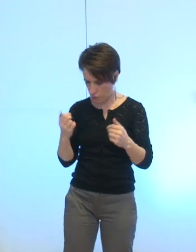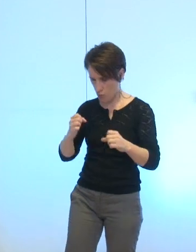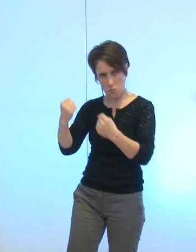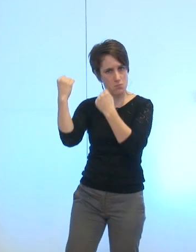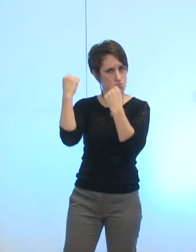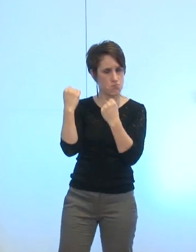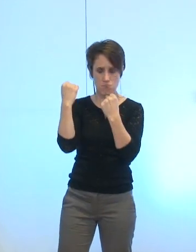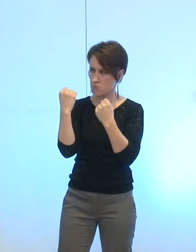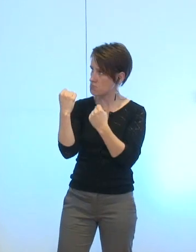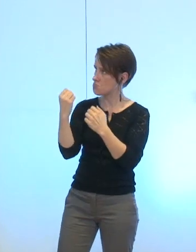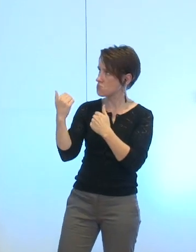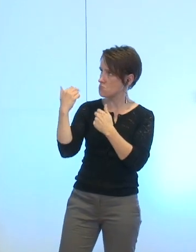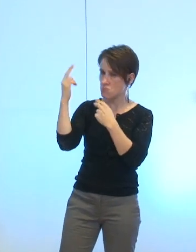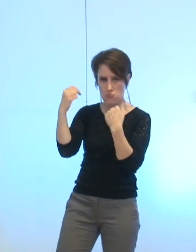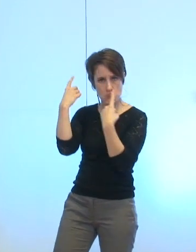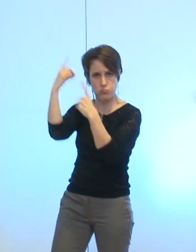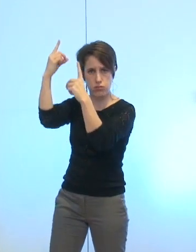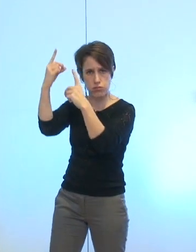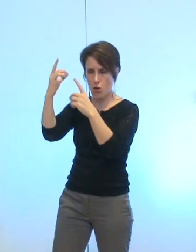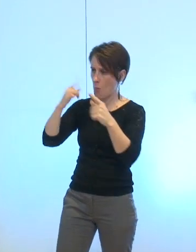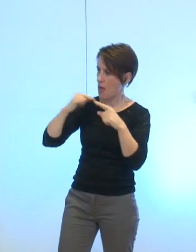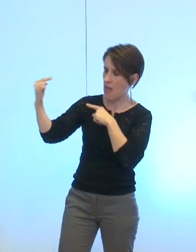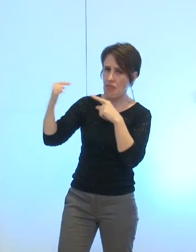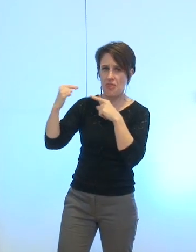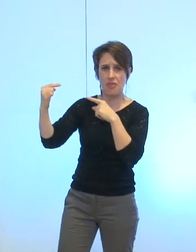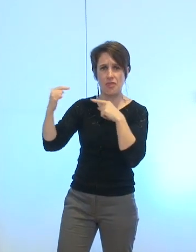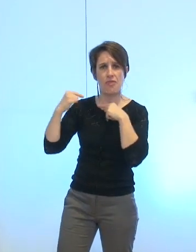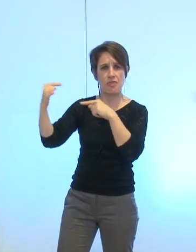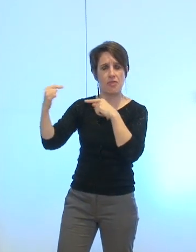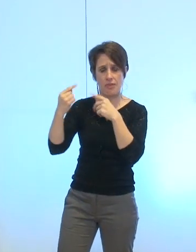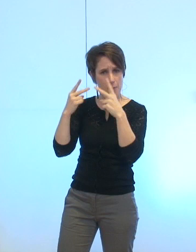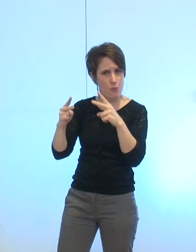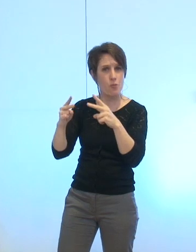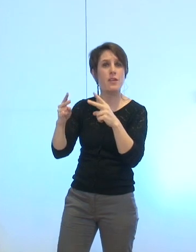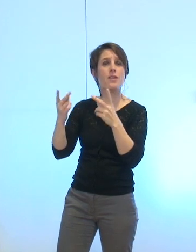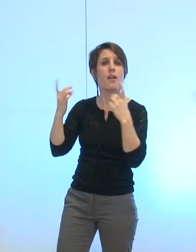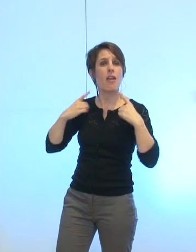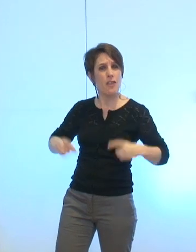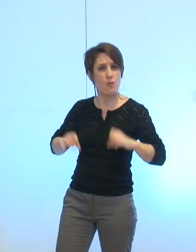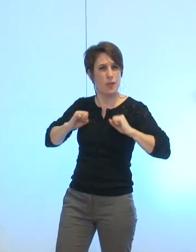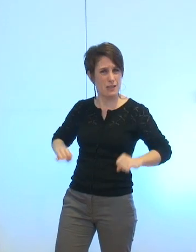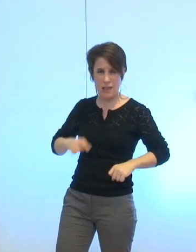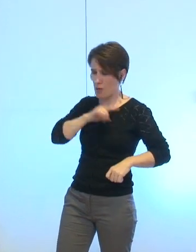Grenoblois sur le débat public sur les parlementaires pour que c ces décisions